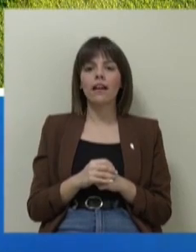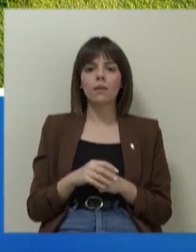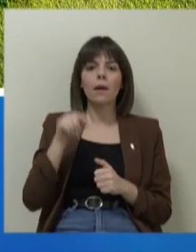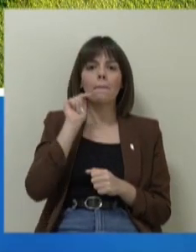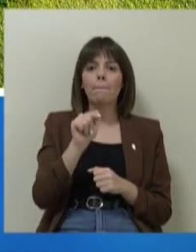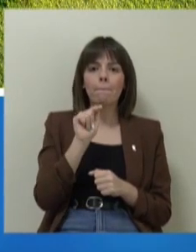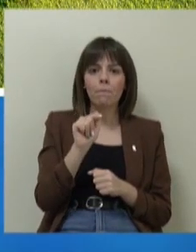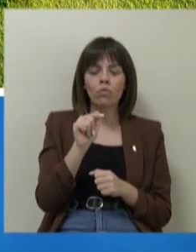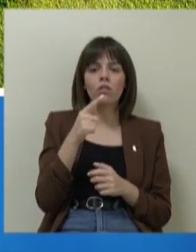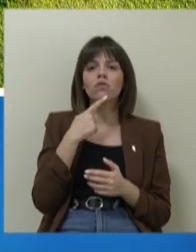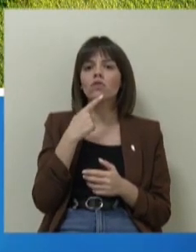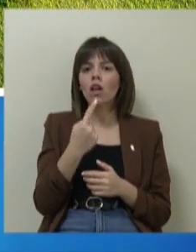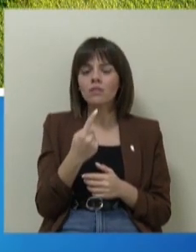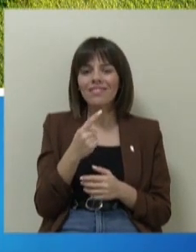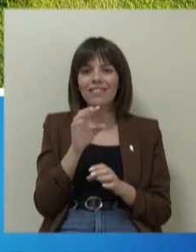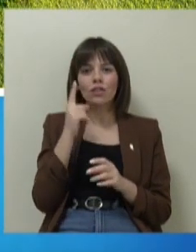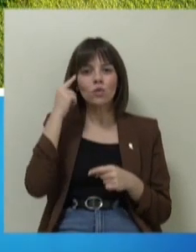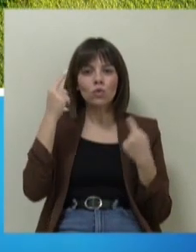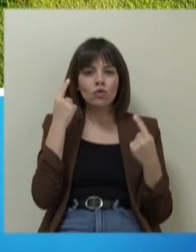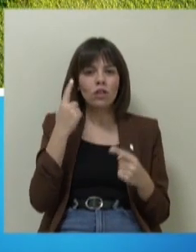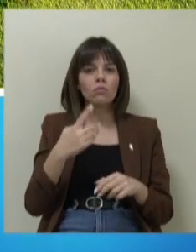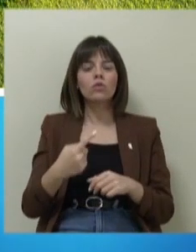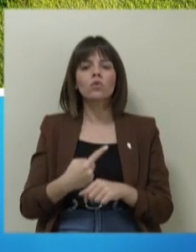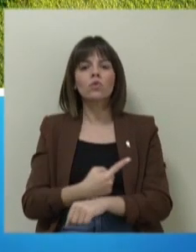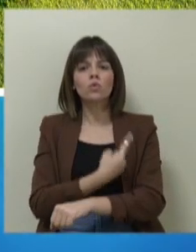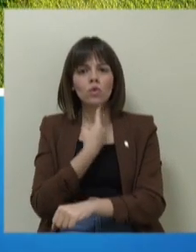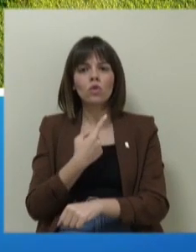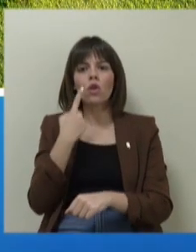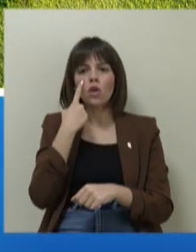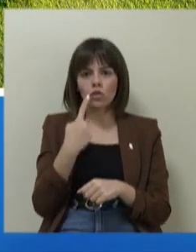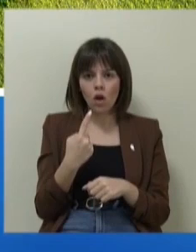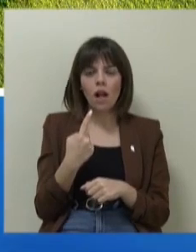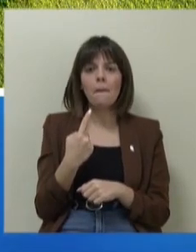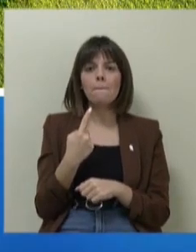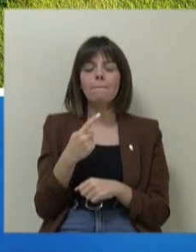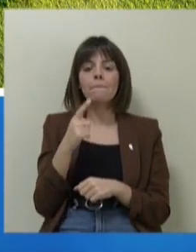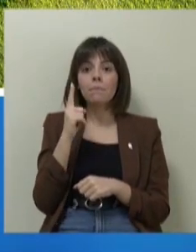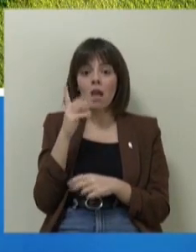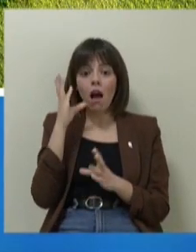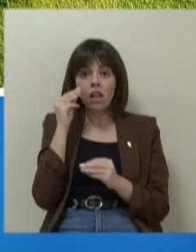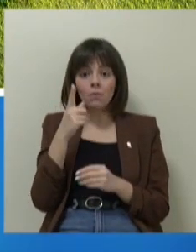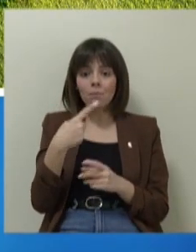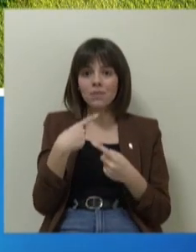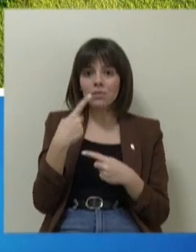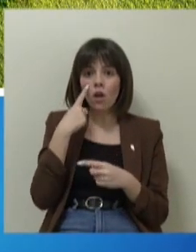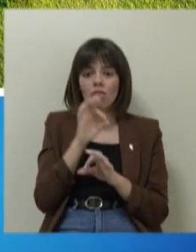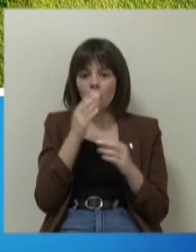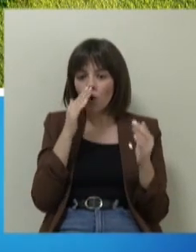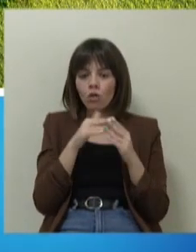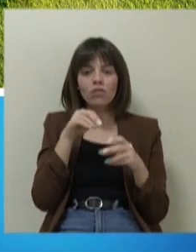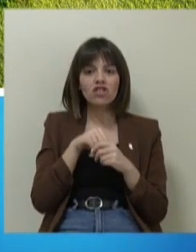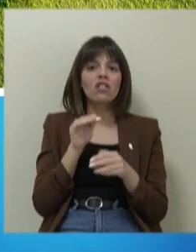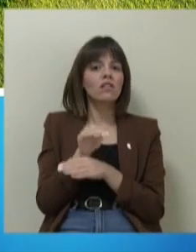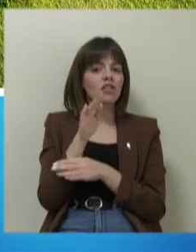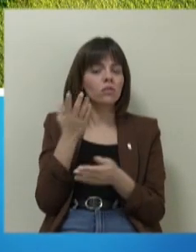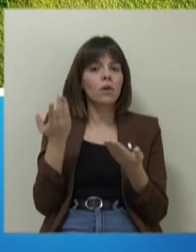Bunu çözdüğümüzde aslında bir yandan düşüncelerimiz, duygularımız, fikirlerimiz özgürleşiyor. Bir yandan da birbirimizle tam uyum içerisinde